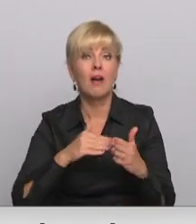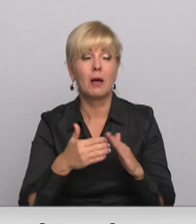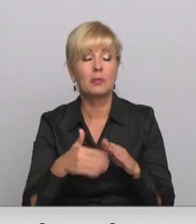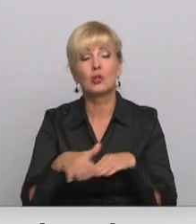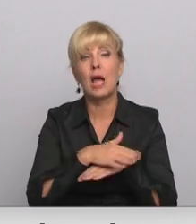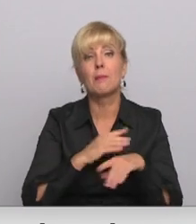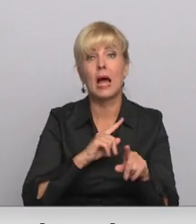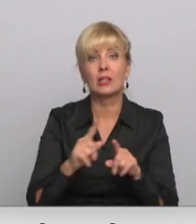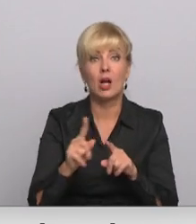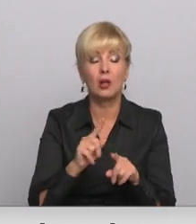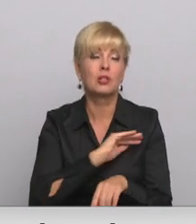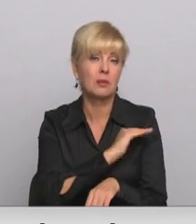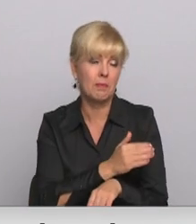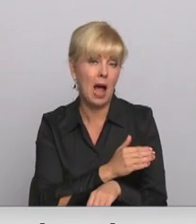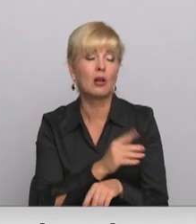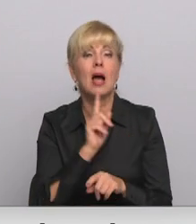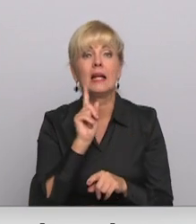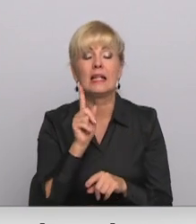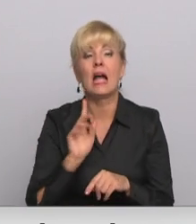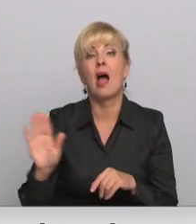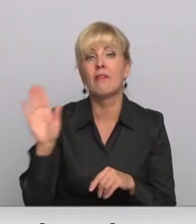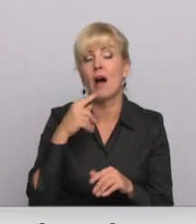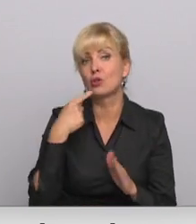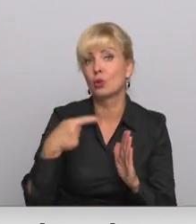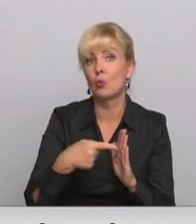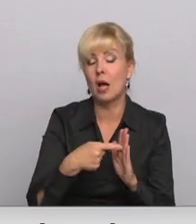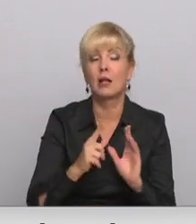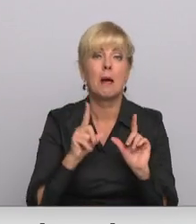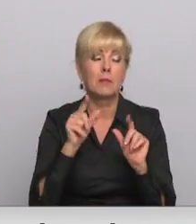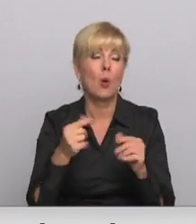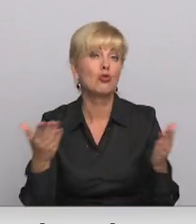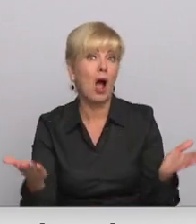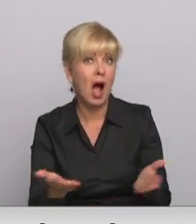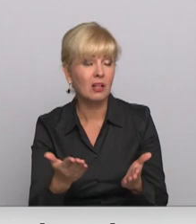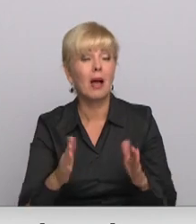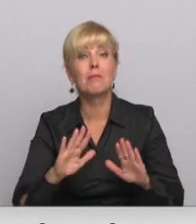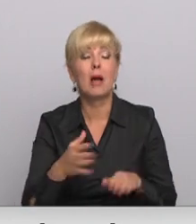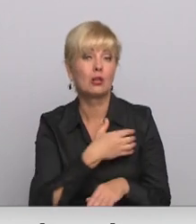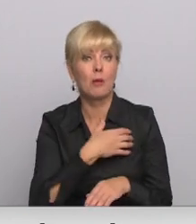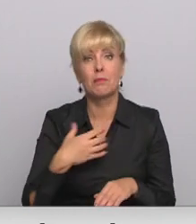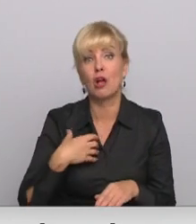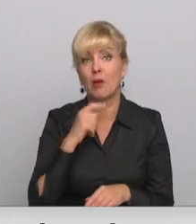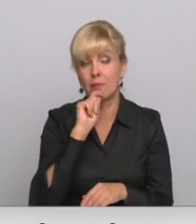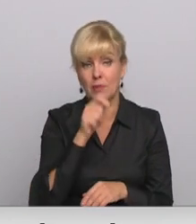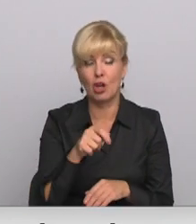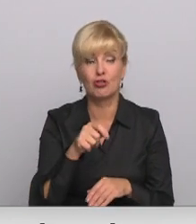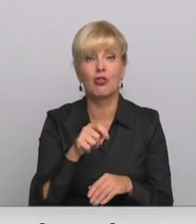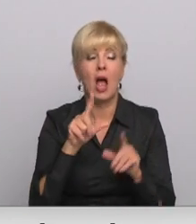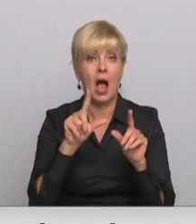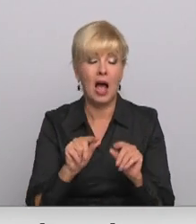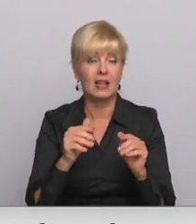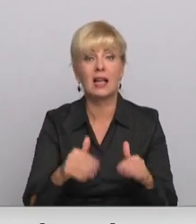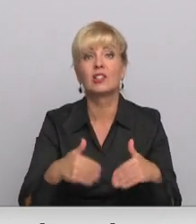sabiedriskajā transportā spēkā ir tikai valsts noteiktie braukšanas atvieglojumi, bet pašvaldību piešķirtās atlaides